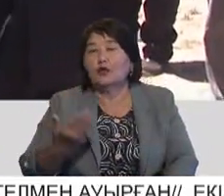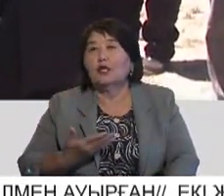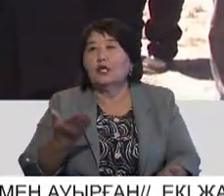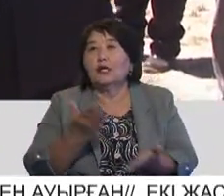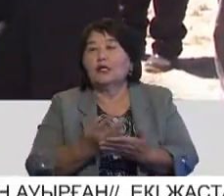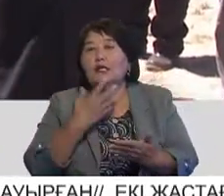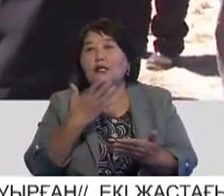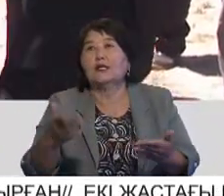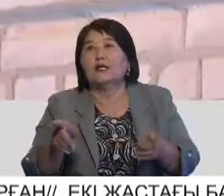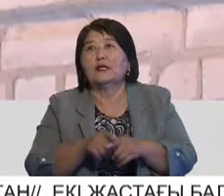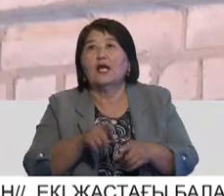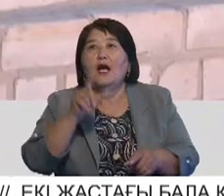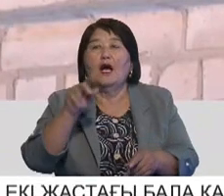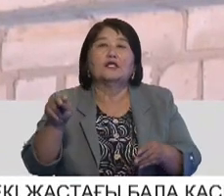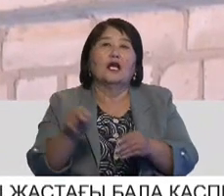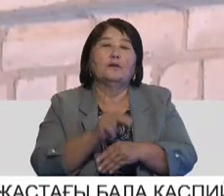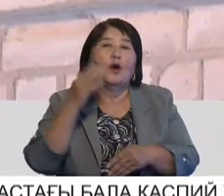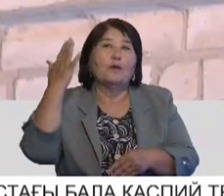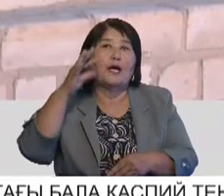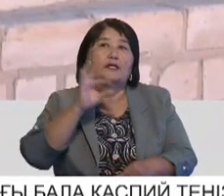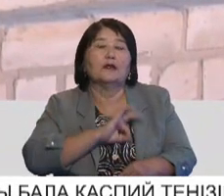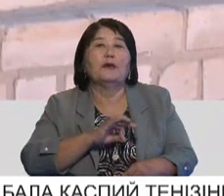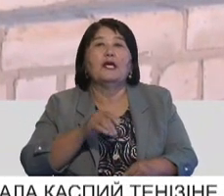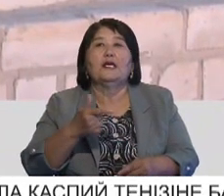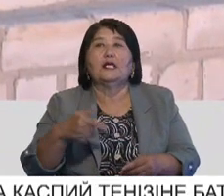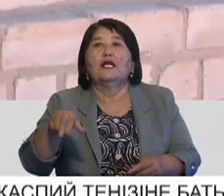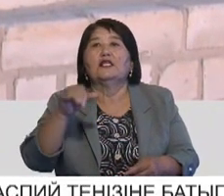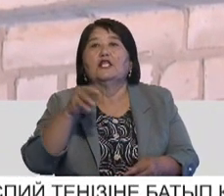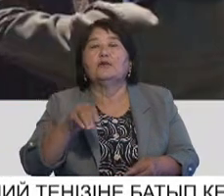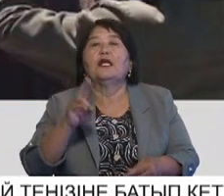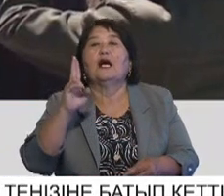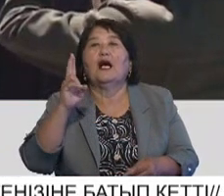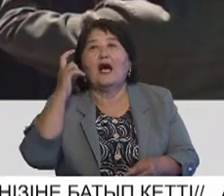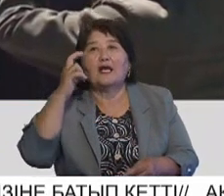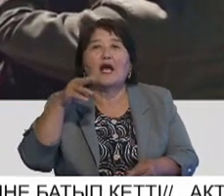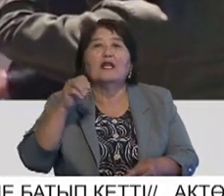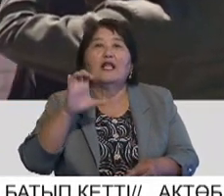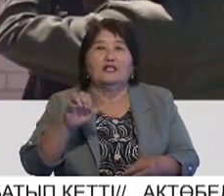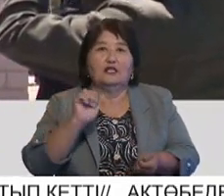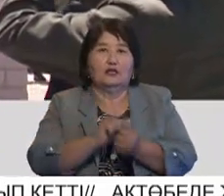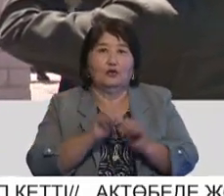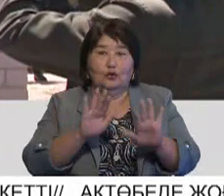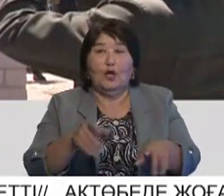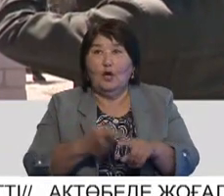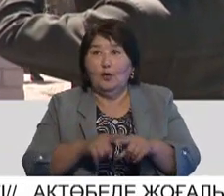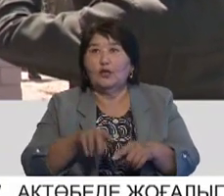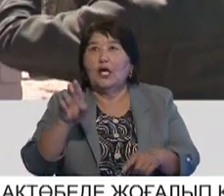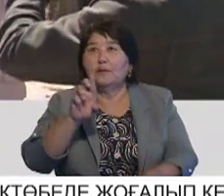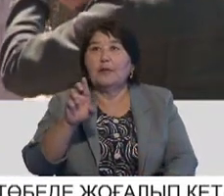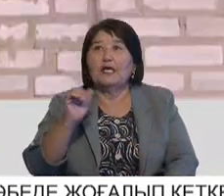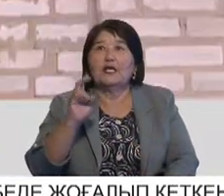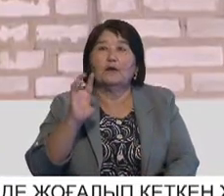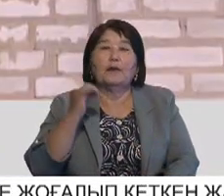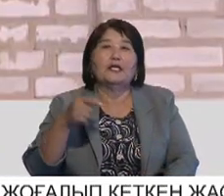қолданған дәрет құманы мен адам емдеу мақсатында пайдаланған диірмендей қаратасы қойылған. Ғылыми танымдық конференцияда Беркінбай